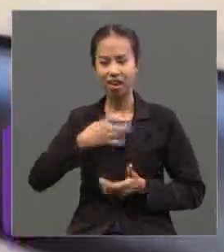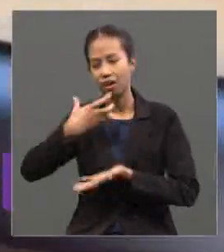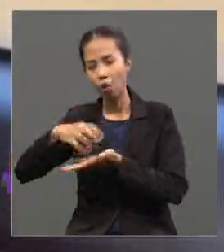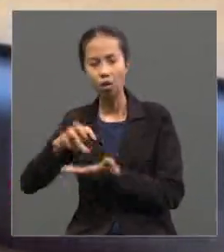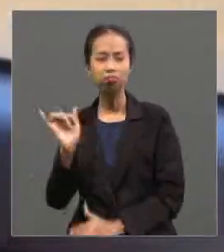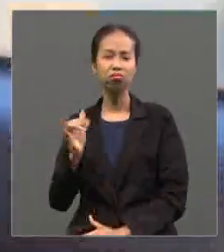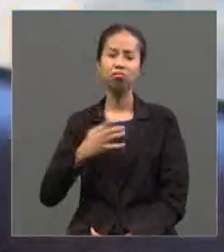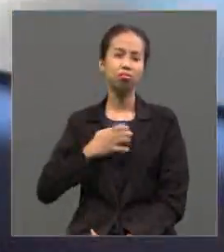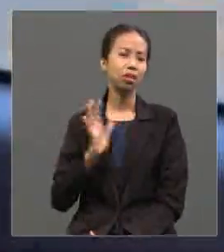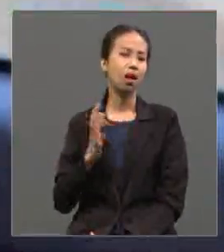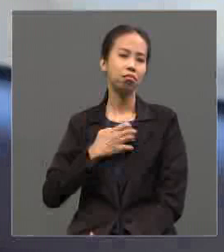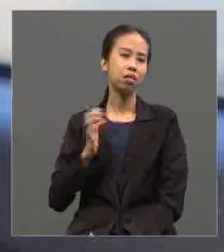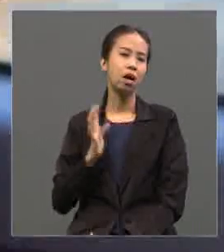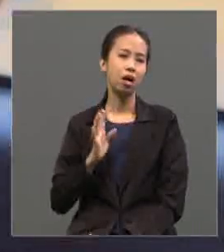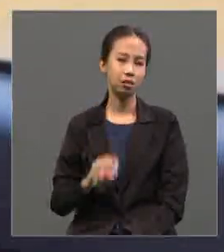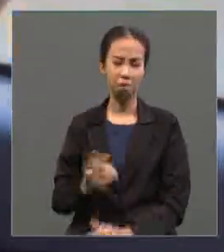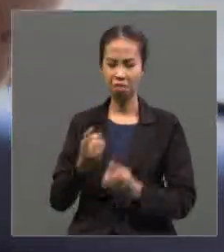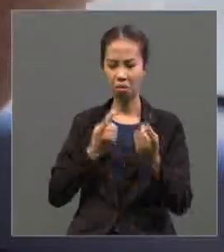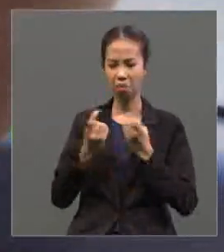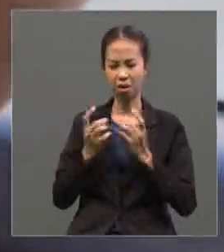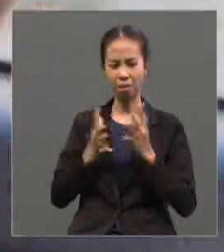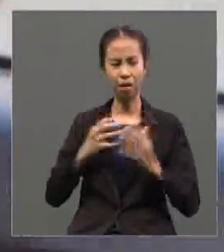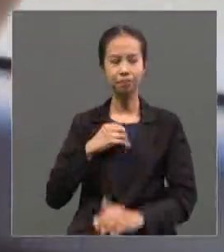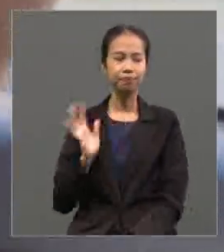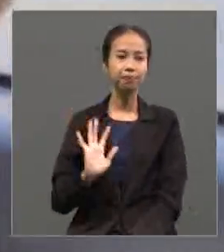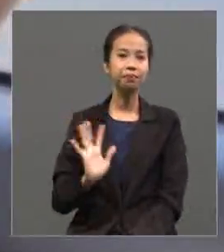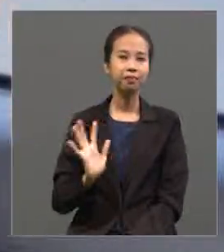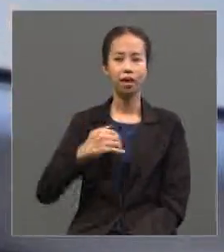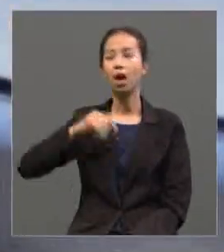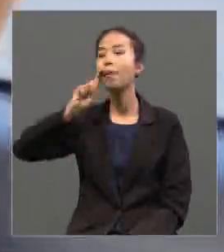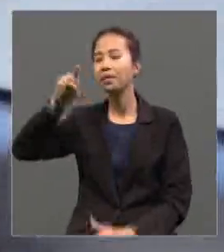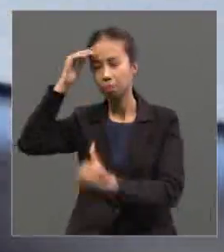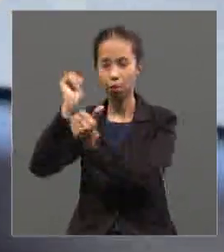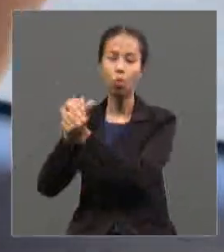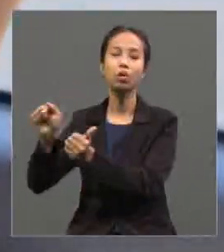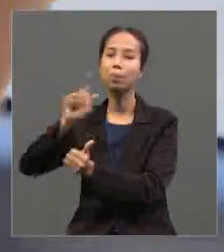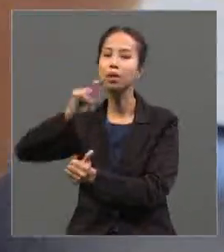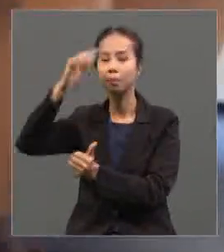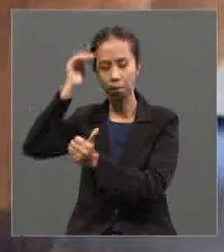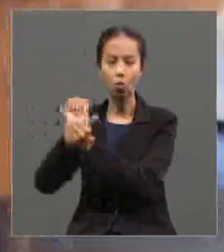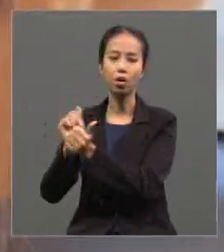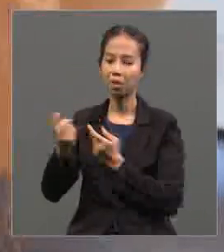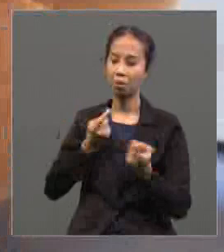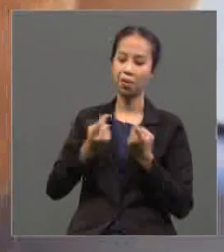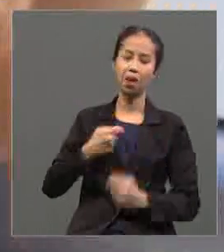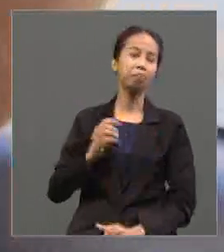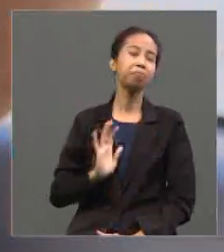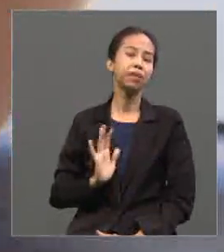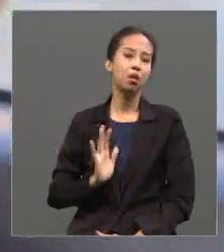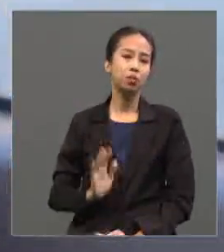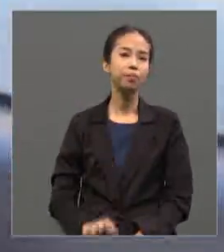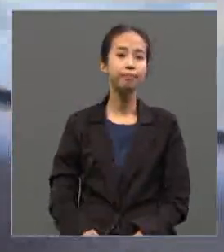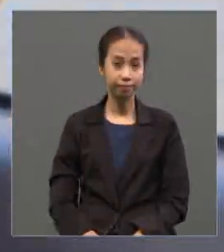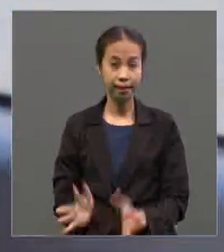านี้ค่ะถ้าเกิดแบบรายละเอียดเยอะๆกว่านี้ก็ถามทางตำรวจเองเลย โอเคคลิป